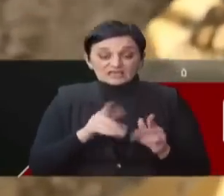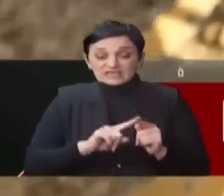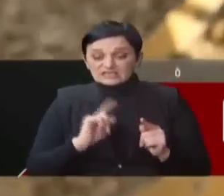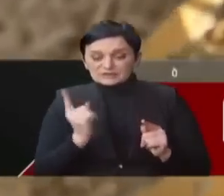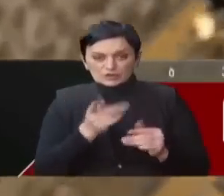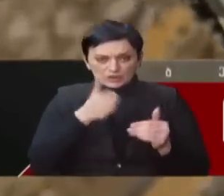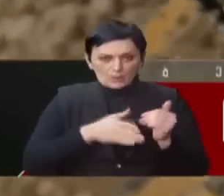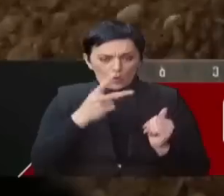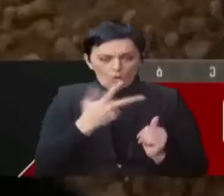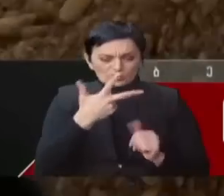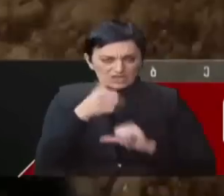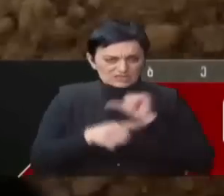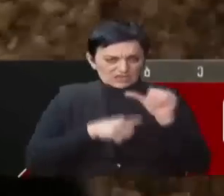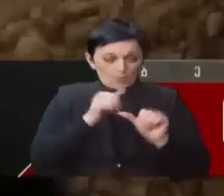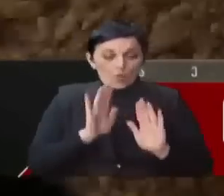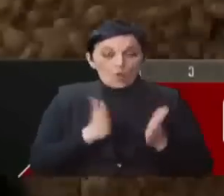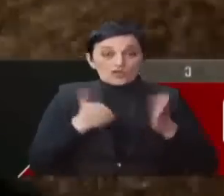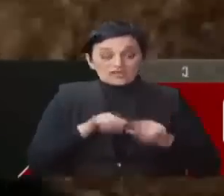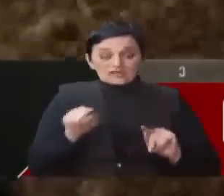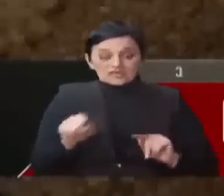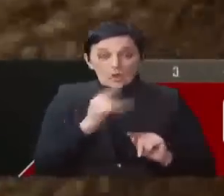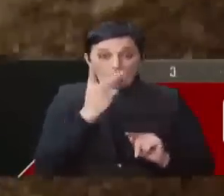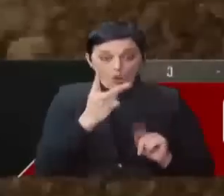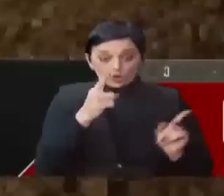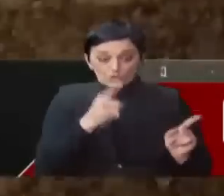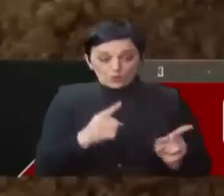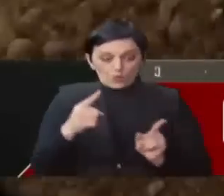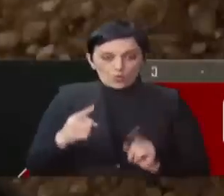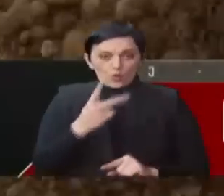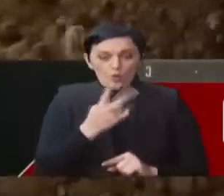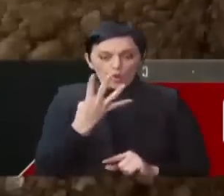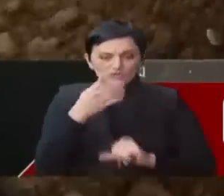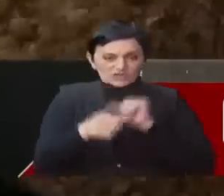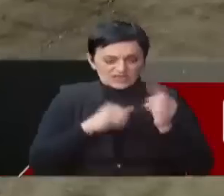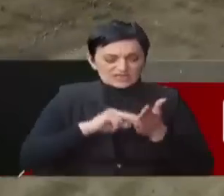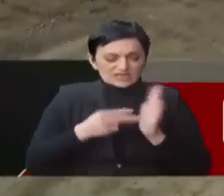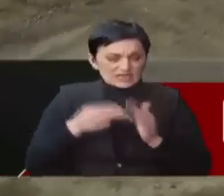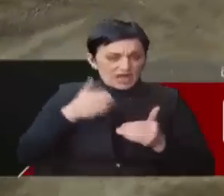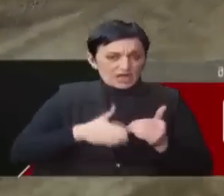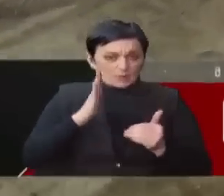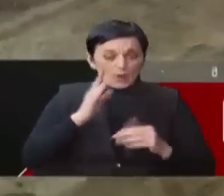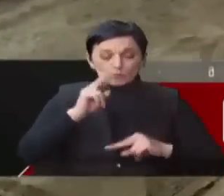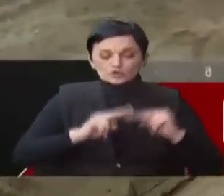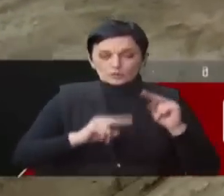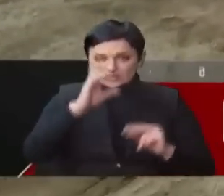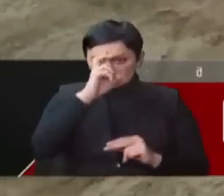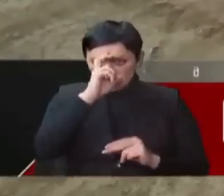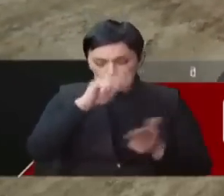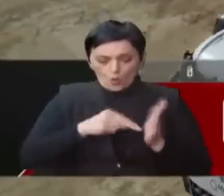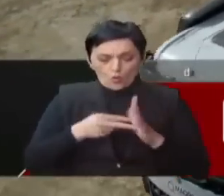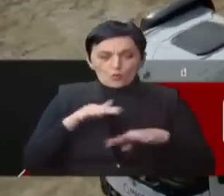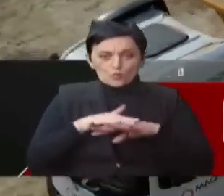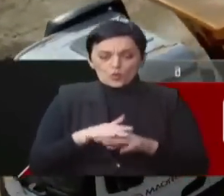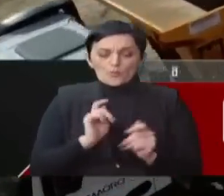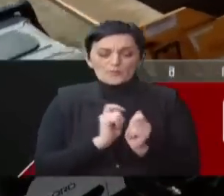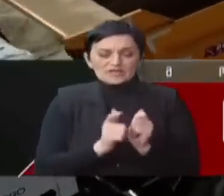დასრულება 2023 წელს, ხოლო დანარჩენი ორი მონაკვეთის 2024 წელს იგეგმება. სახელმწიფო ბიუჯეტიდან